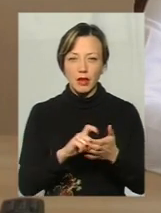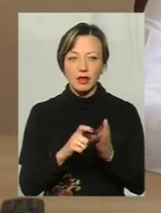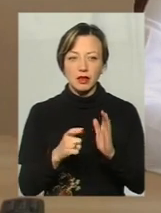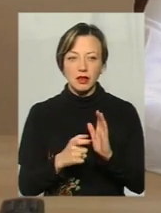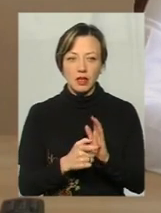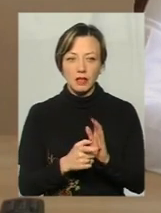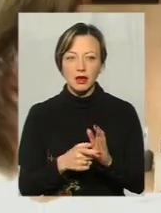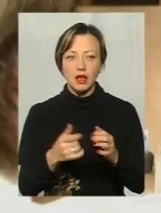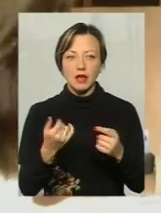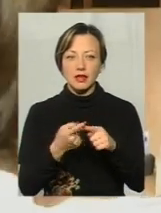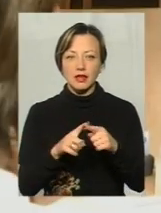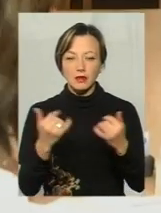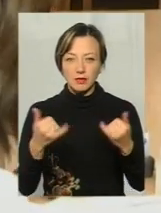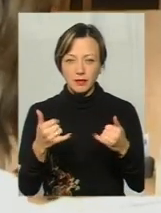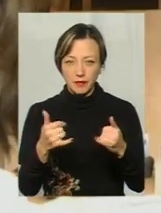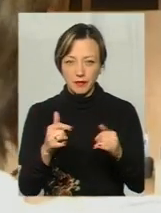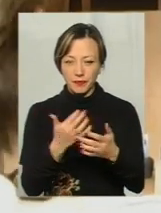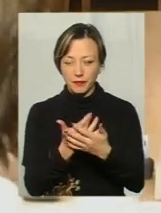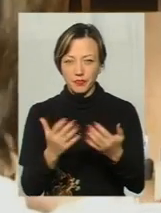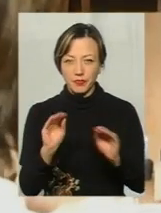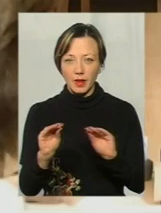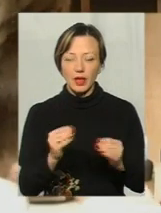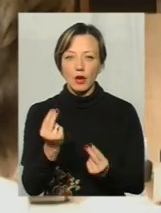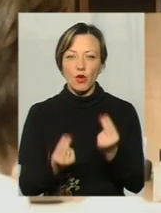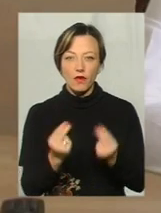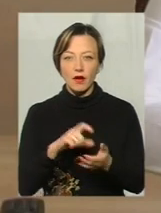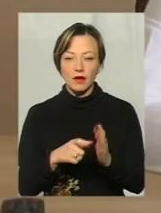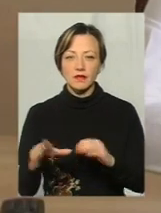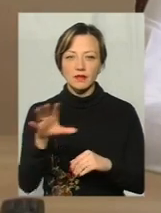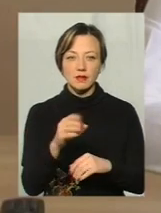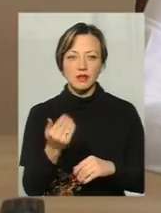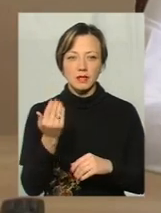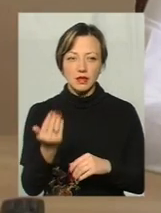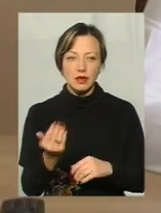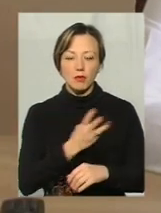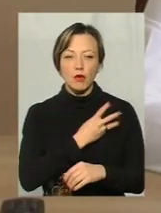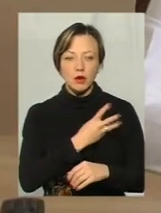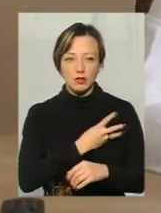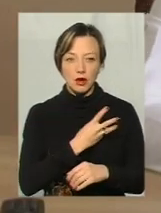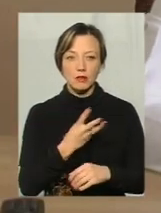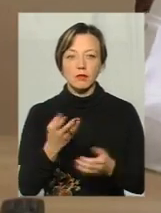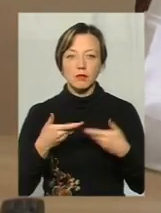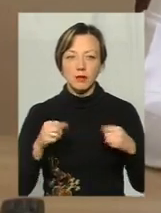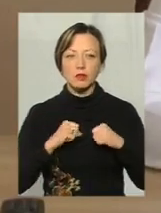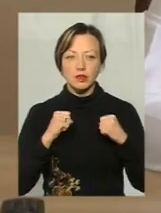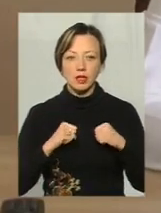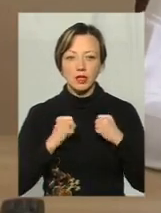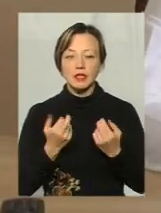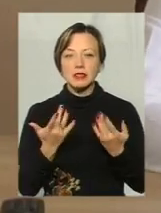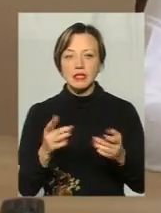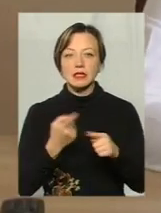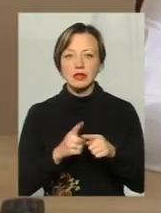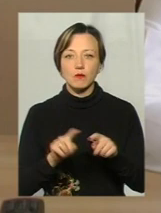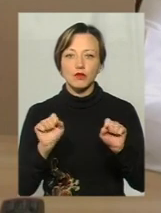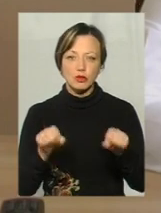розведення цитостатиків. Буде зроблено і ігрова, і всі їхні побажання. Ми постараємося, наскільки це